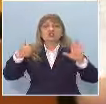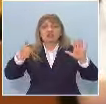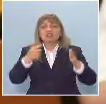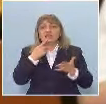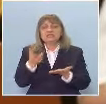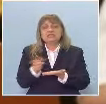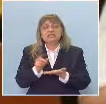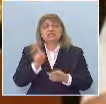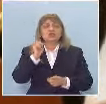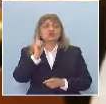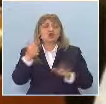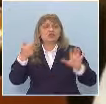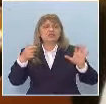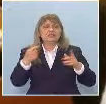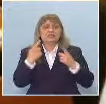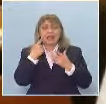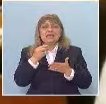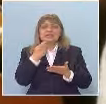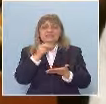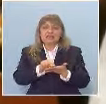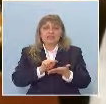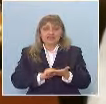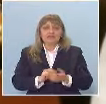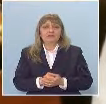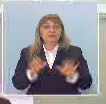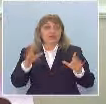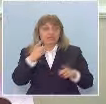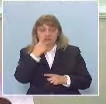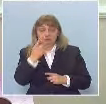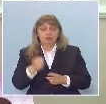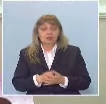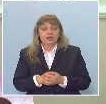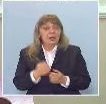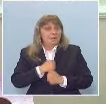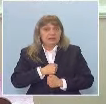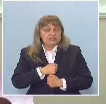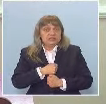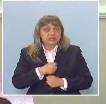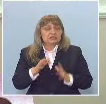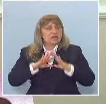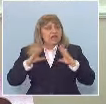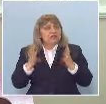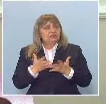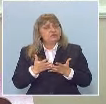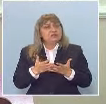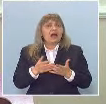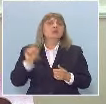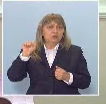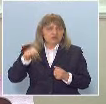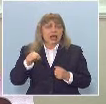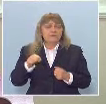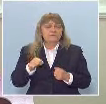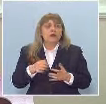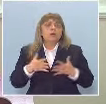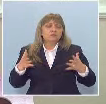160 примера за 10 минути за децата. Притесниха ли се? Ами като цяло да, макар че повече деца биха